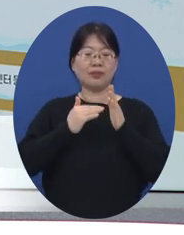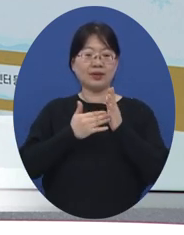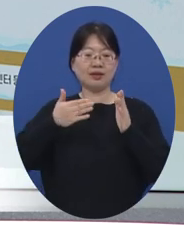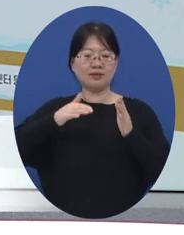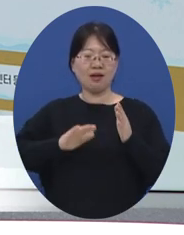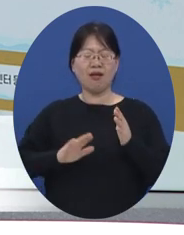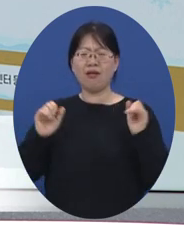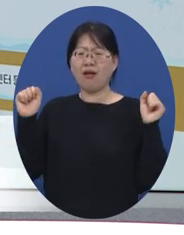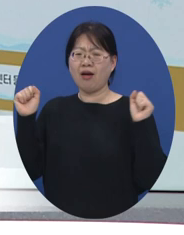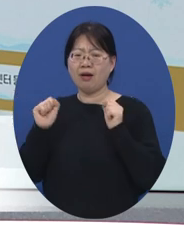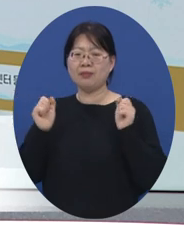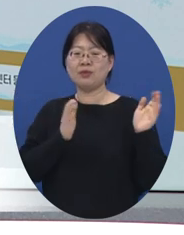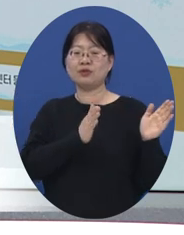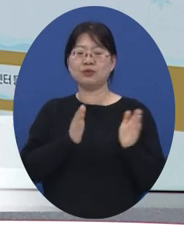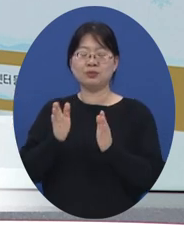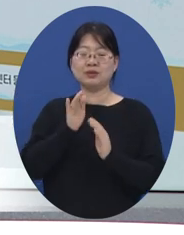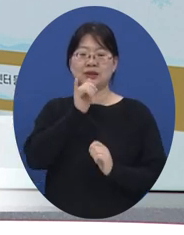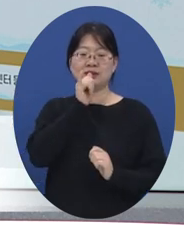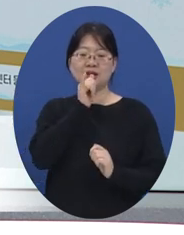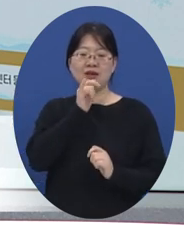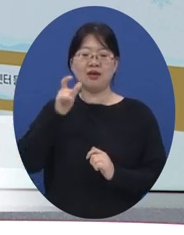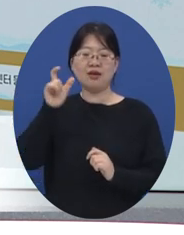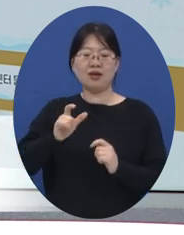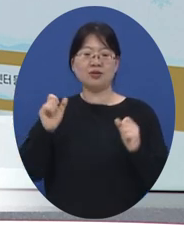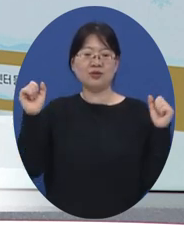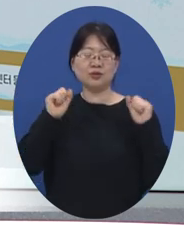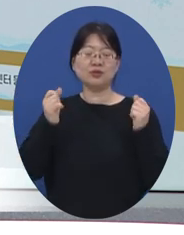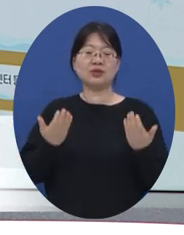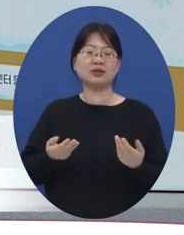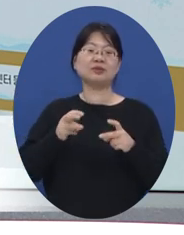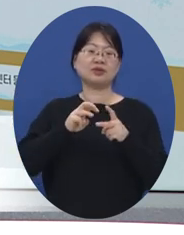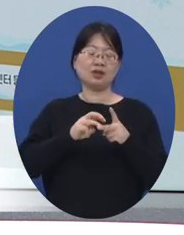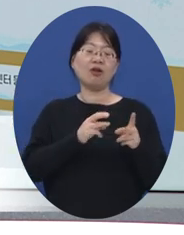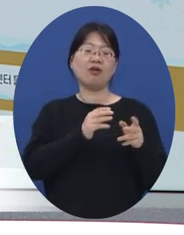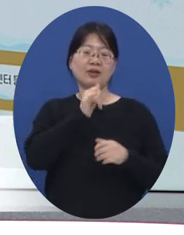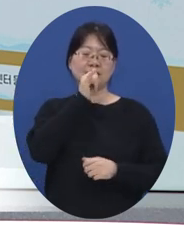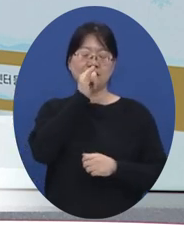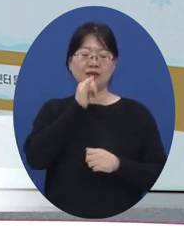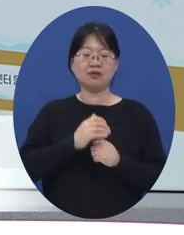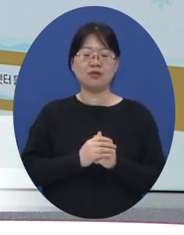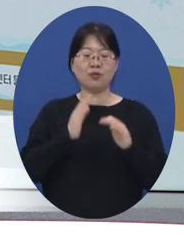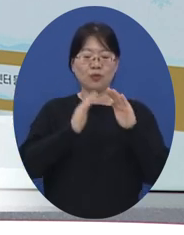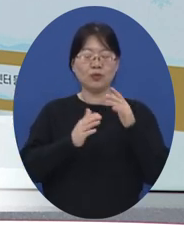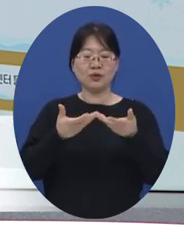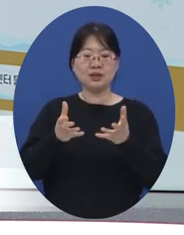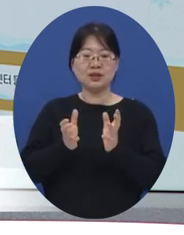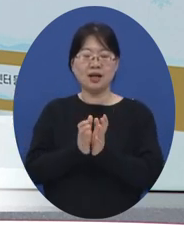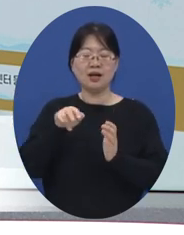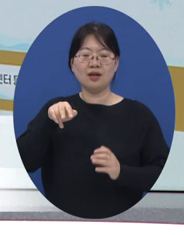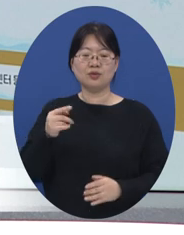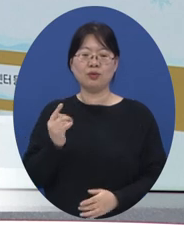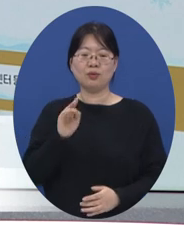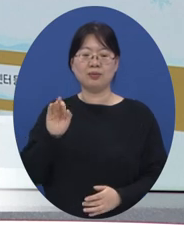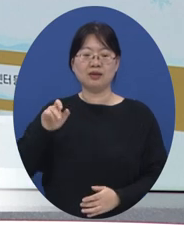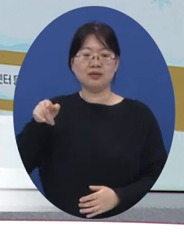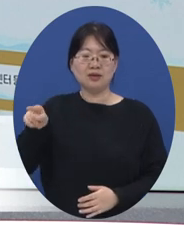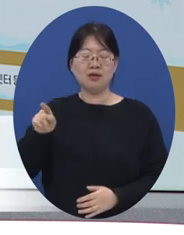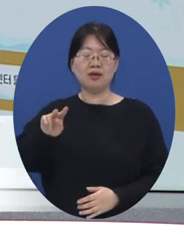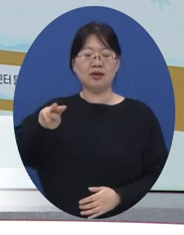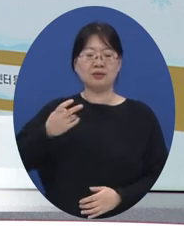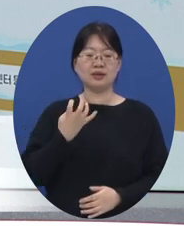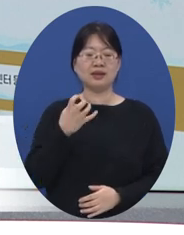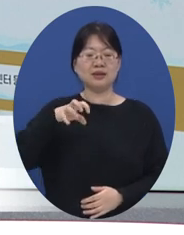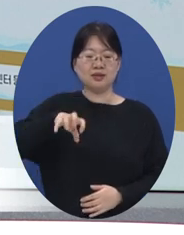한파에 대비해 이동 노동자 강추위 쉼터가 마련됩니다. 도청사와 공공기관, 소방서 등 240여 곳에